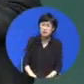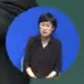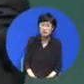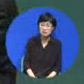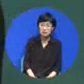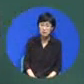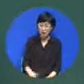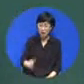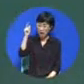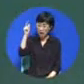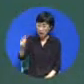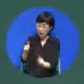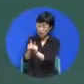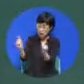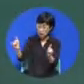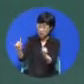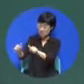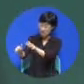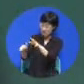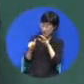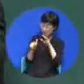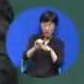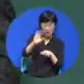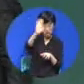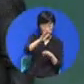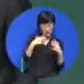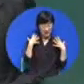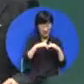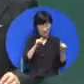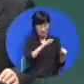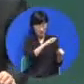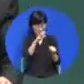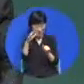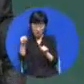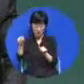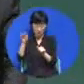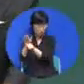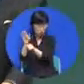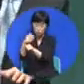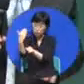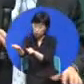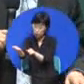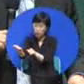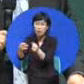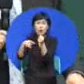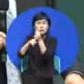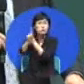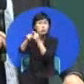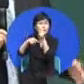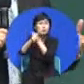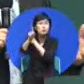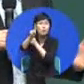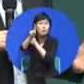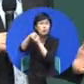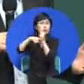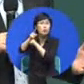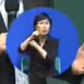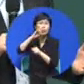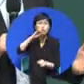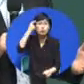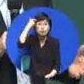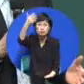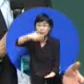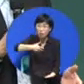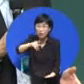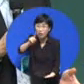아니, 강한 사람 통해서 약한 사람 살리지. 약한 사람 강한 사람 살립니까? How can that be possible? We should save the weak through the strong, not